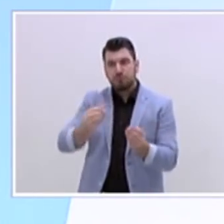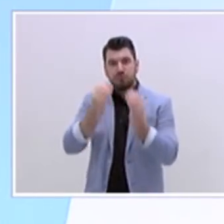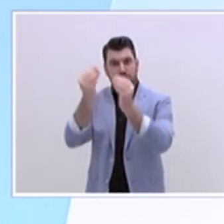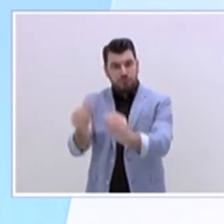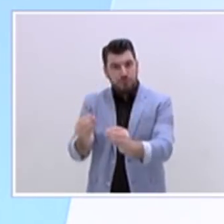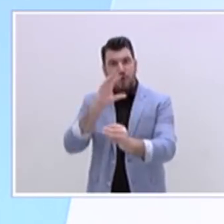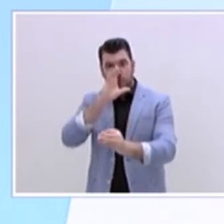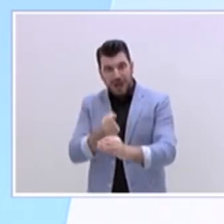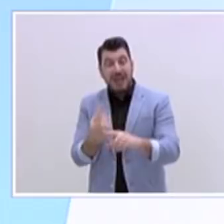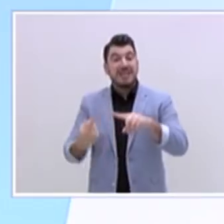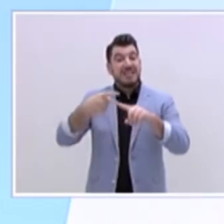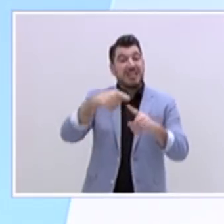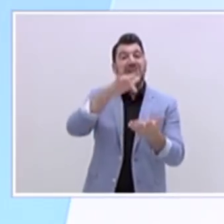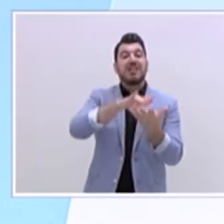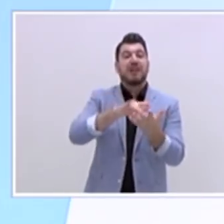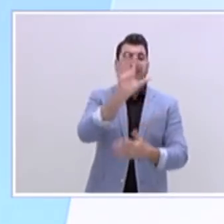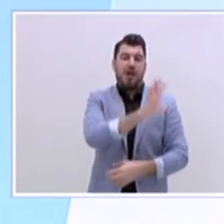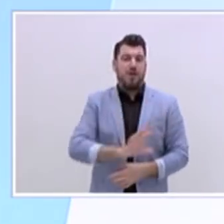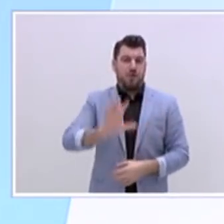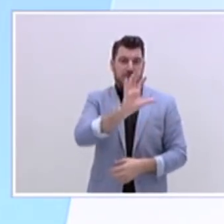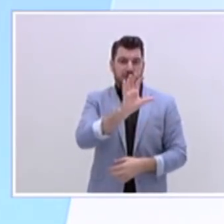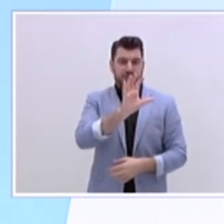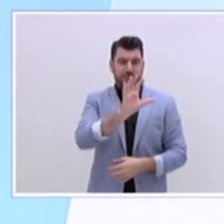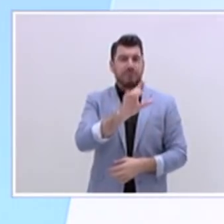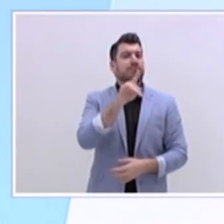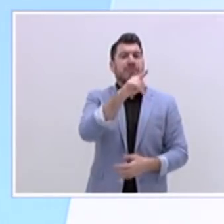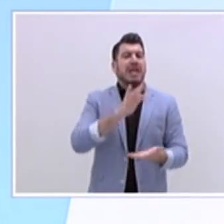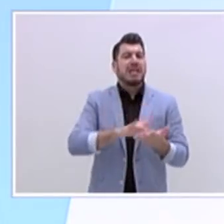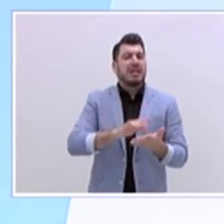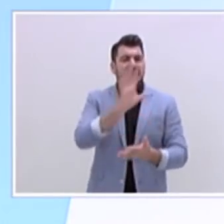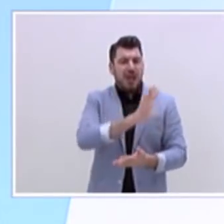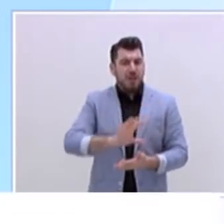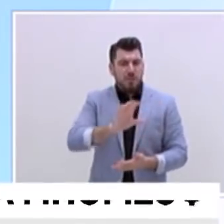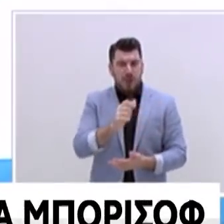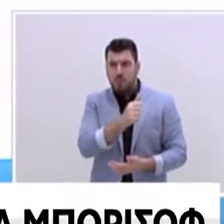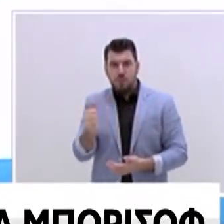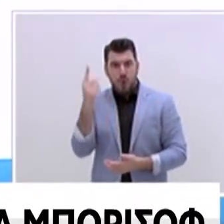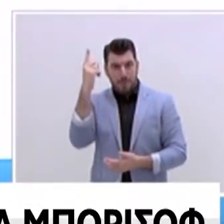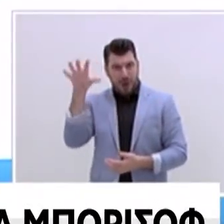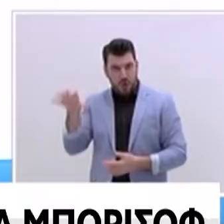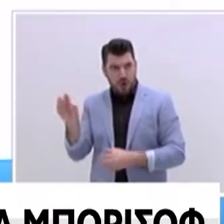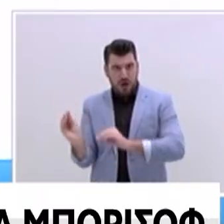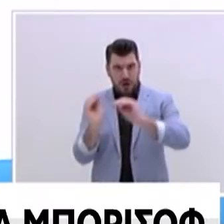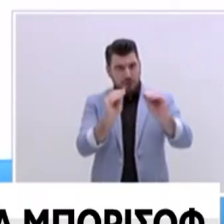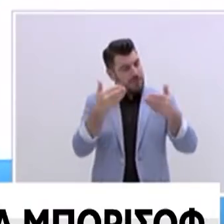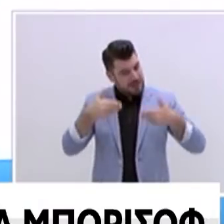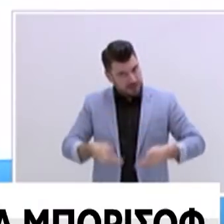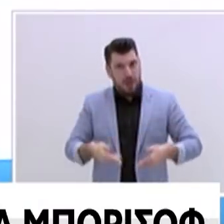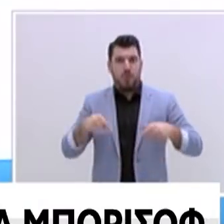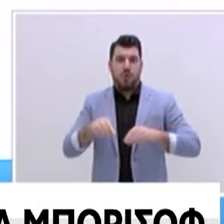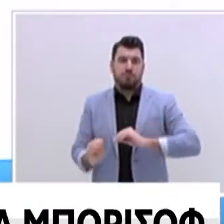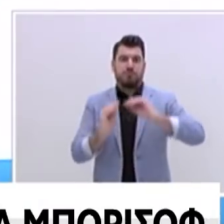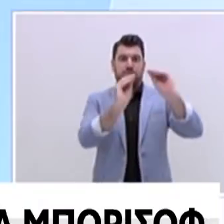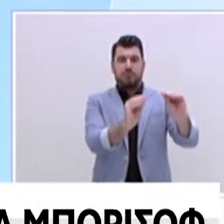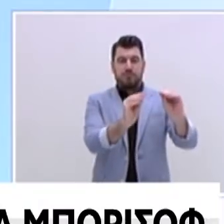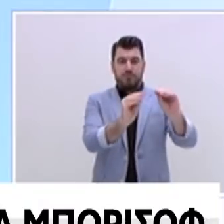Ευρώπη, η οποία δεν θα έχει πλέον μία και μόνη πηγή ενέργειας. Από την άλλη πλευρά,